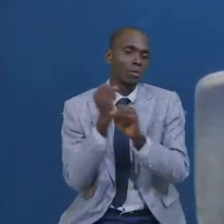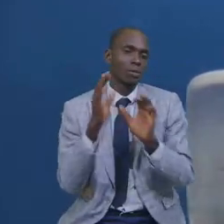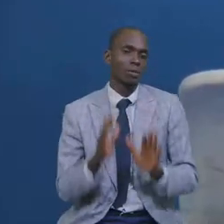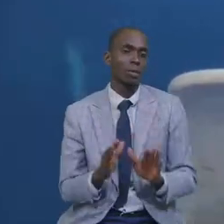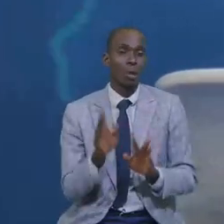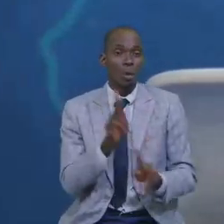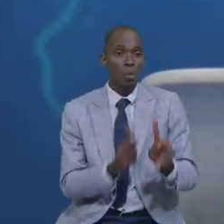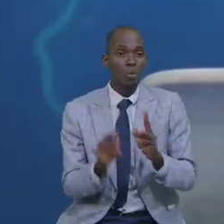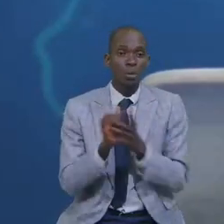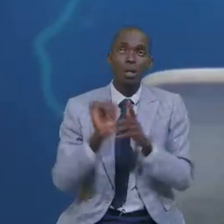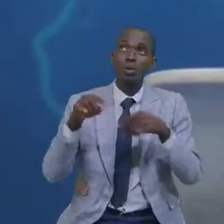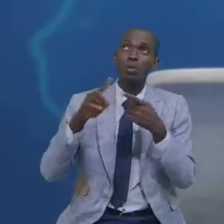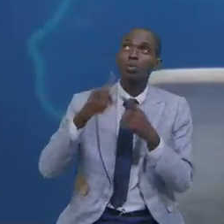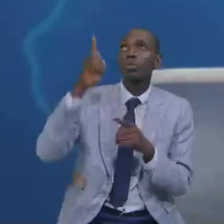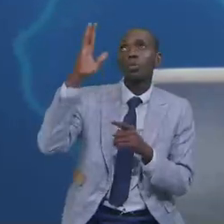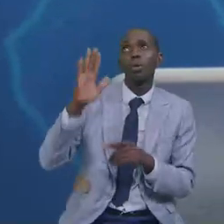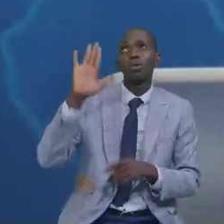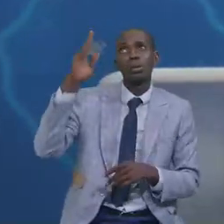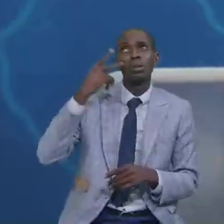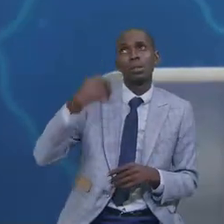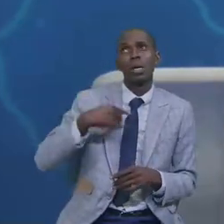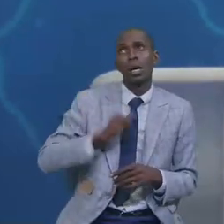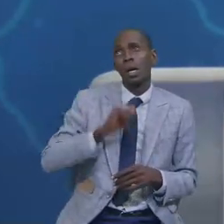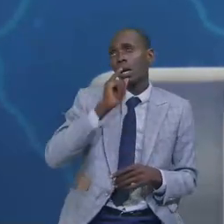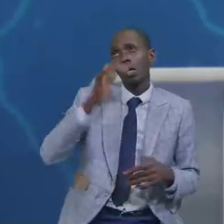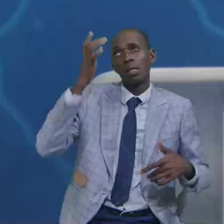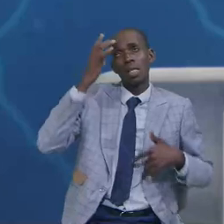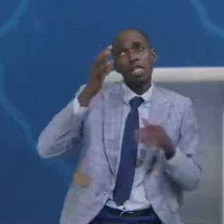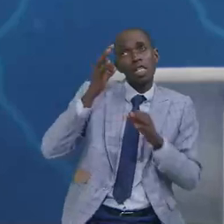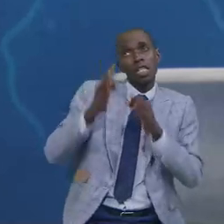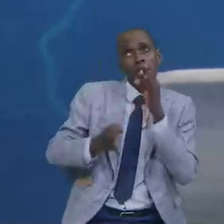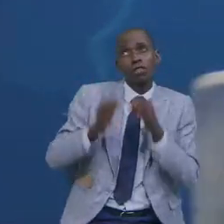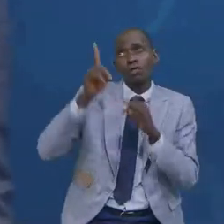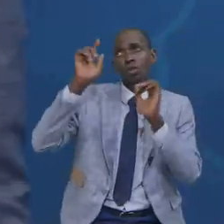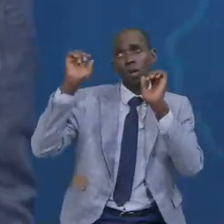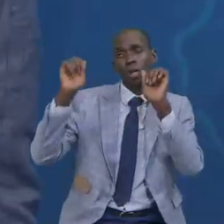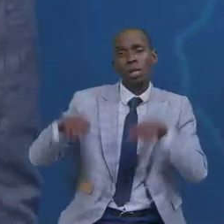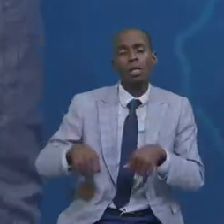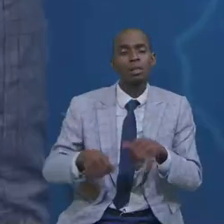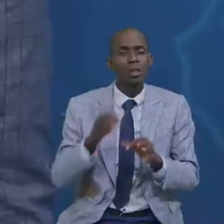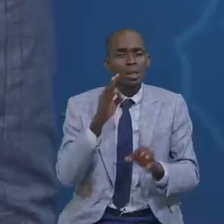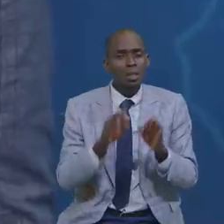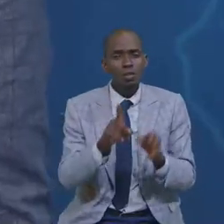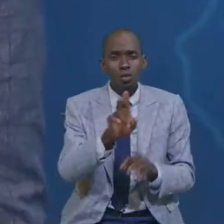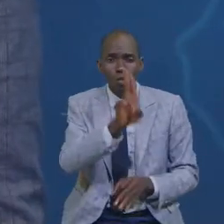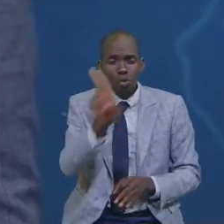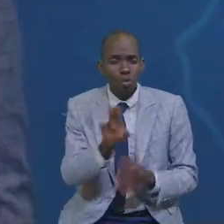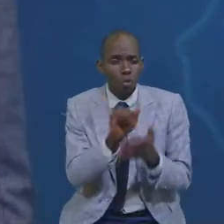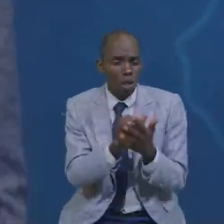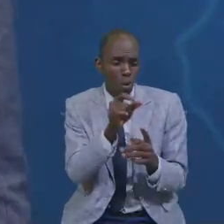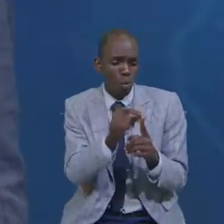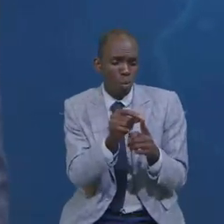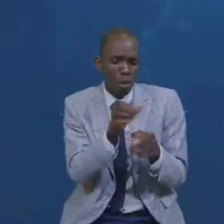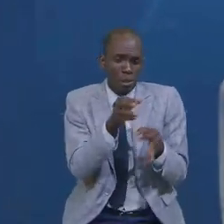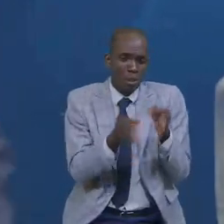ce qui vont à Dieu je suis malade si tu peux me guérir lorsque vous mettez le mot si vous n'êtes pas